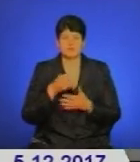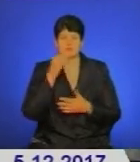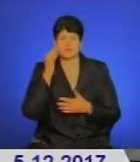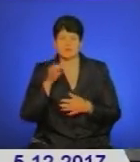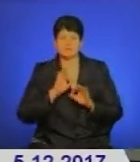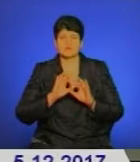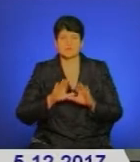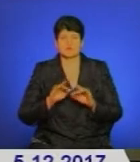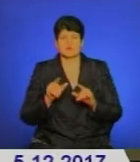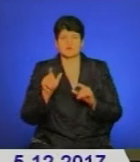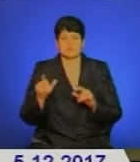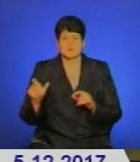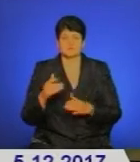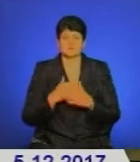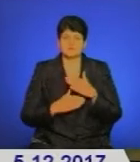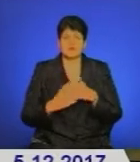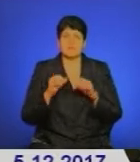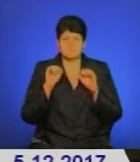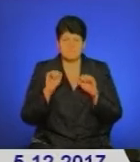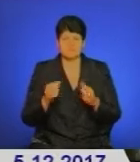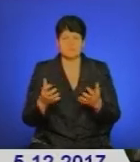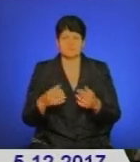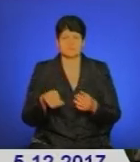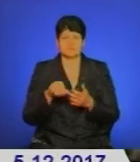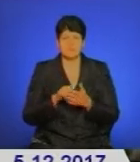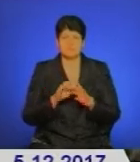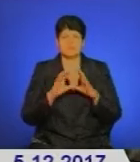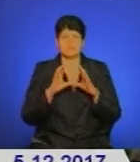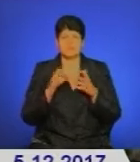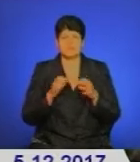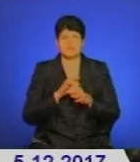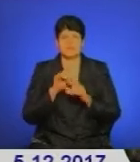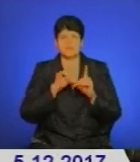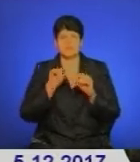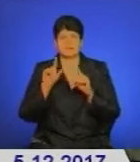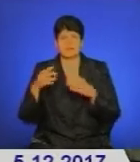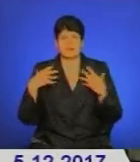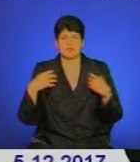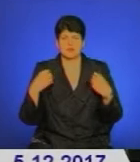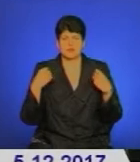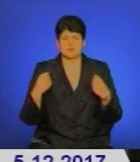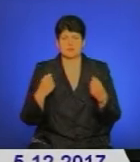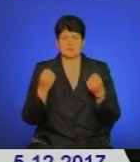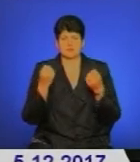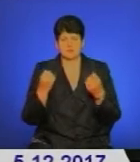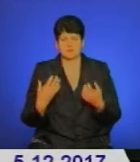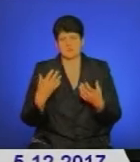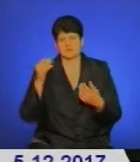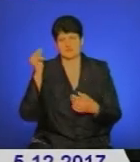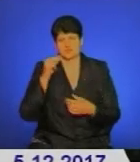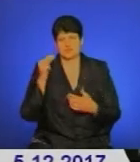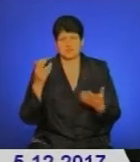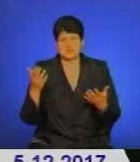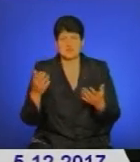що людина з обмеженими фізичними можливостями може брати участь у міжнародних проєктах, їздити на оздоровлення і, звичайно, навчатися.